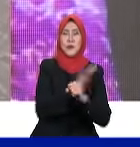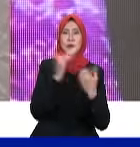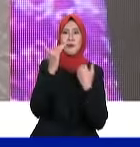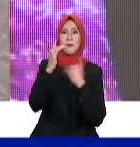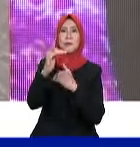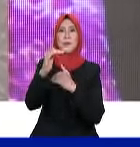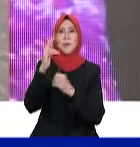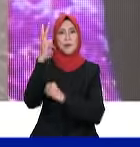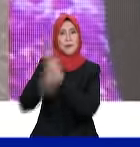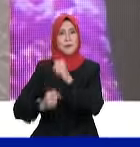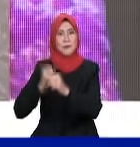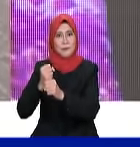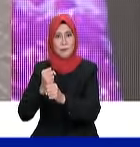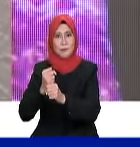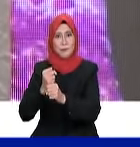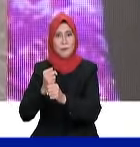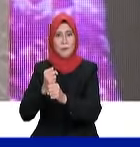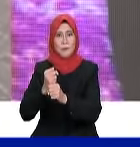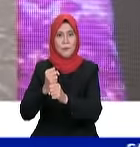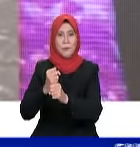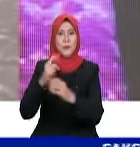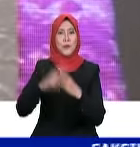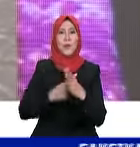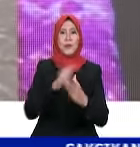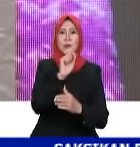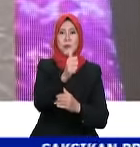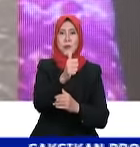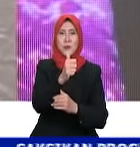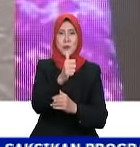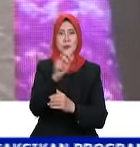tempoh 3 tahun, iaitu pada bulan Oktober